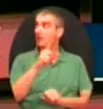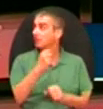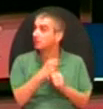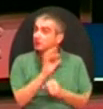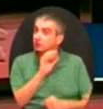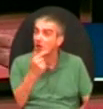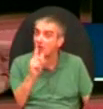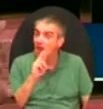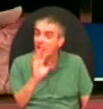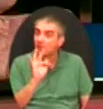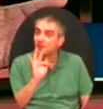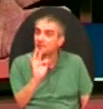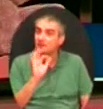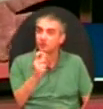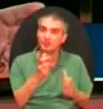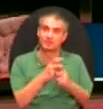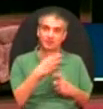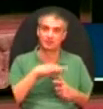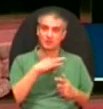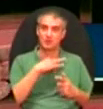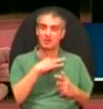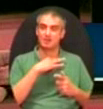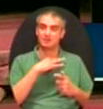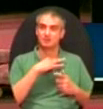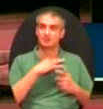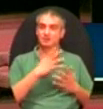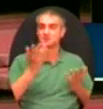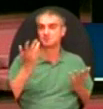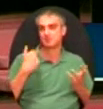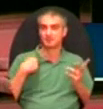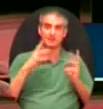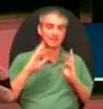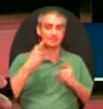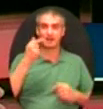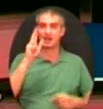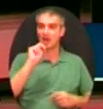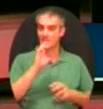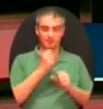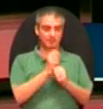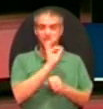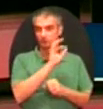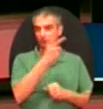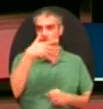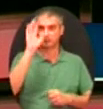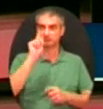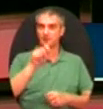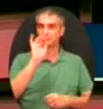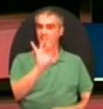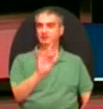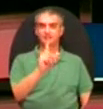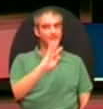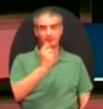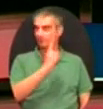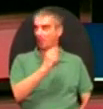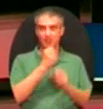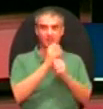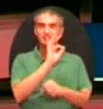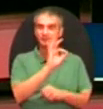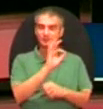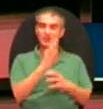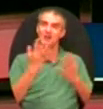שלו גלנט? של כולנו, אני יודע. אוקיי, אני מקווה, אם גלנט נציג שלו, אז הוא יצביע בכנסת נגד, ואם הוא לא נציג